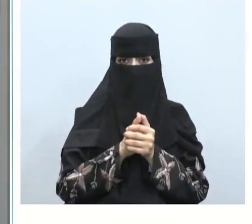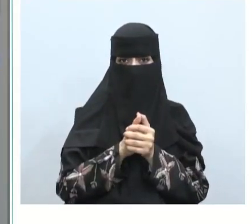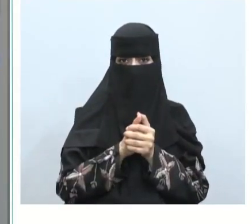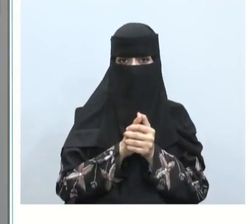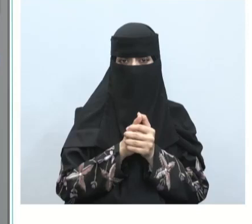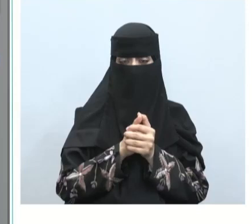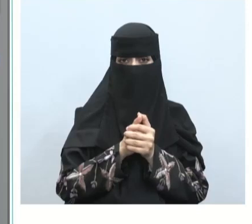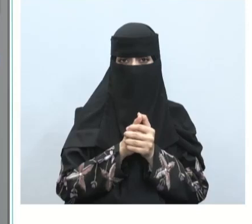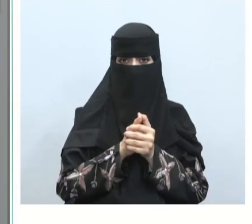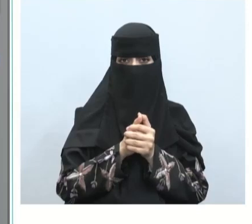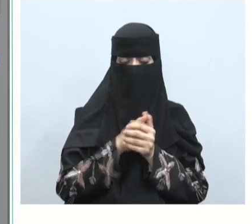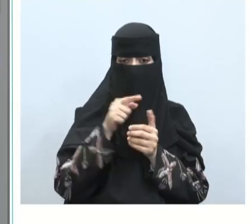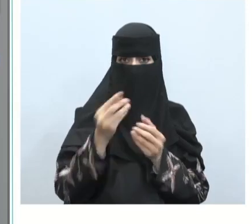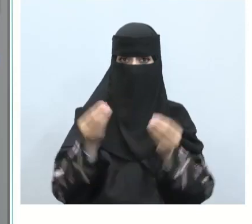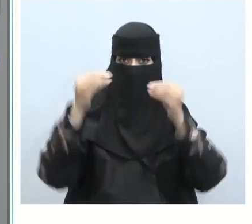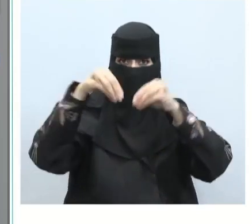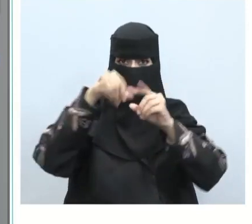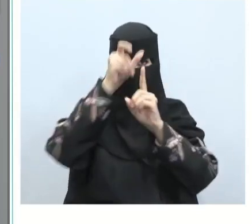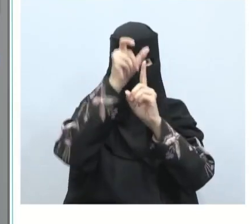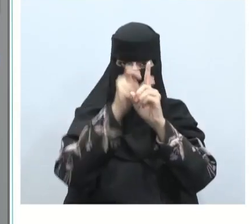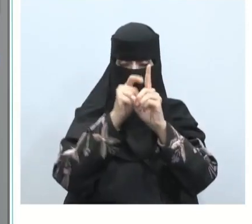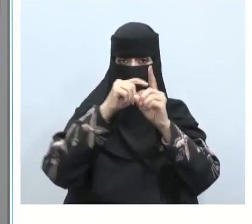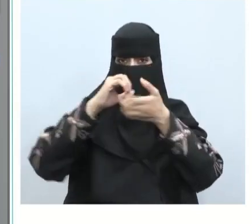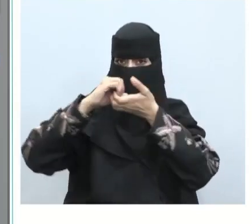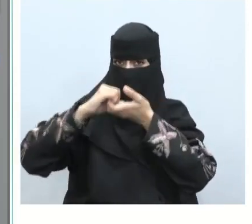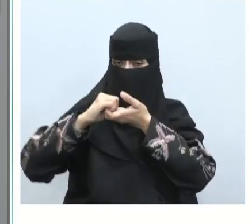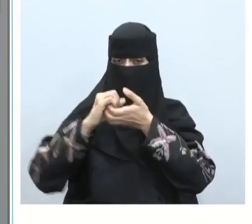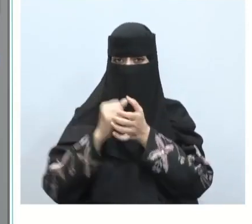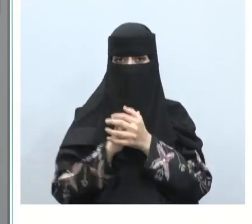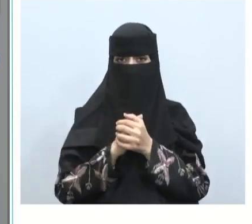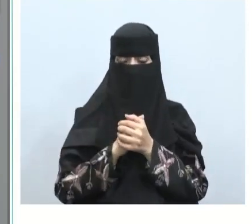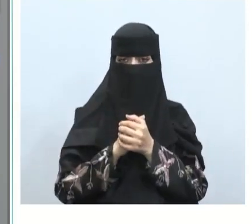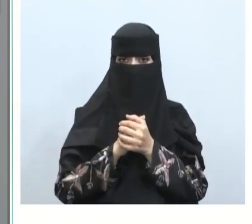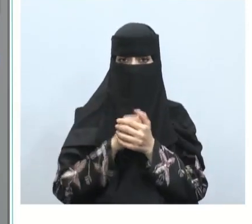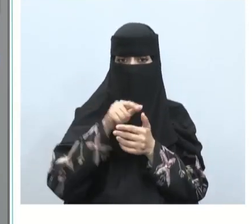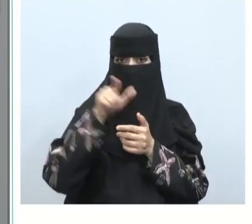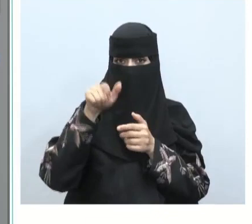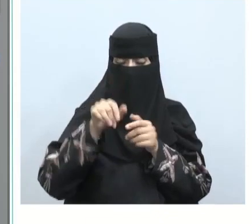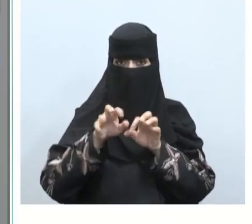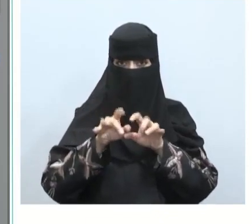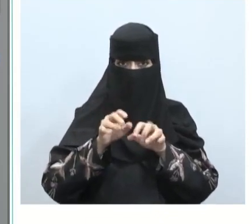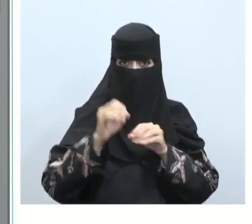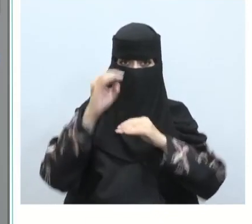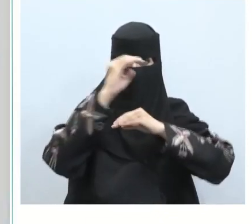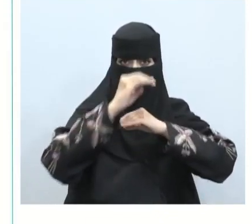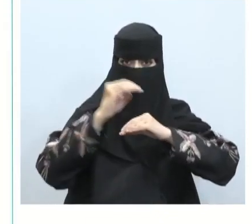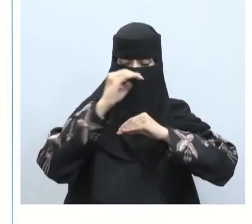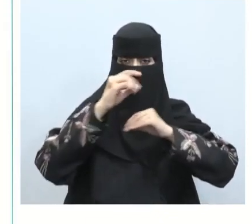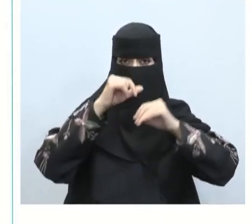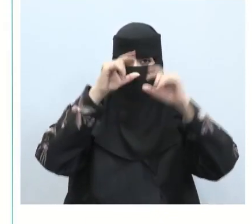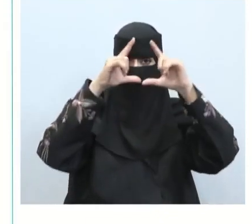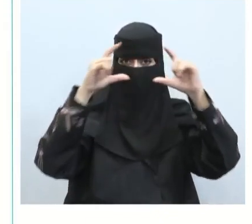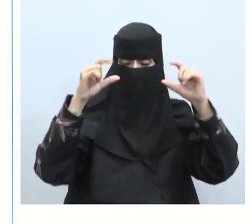مشاركه اضف الطالب او زميلك عبر كتابه بريده الالكتروني